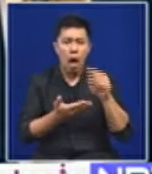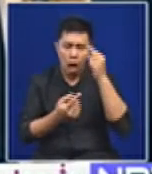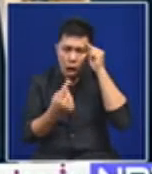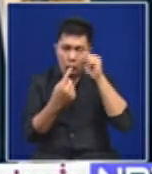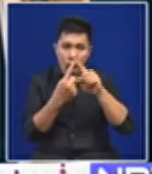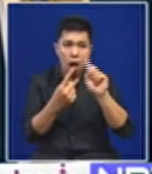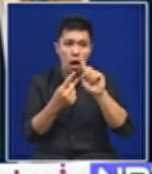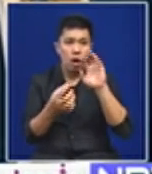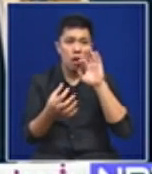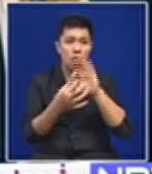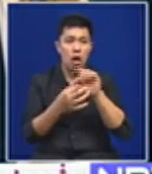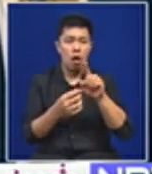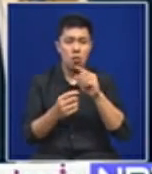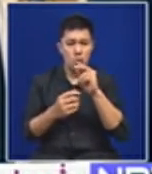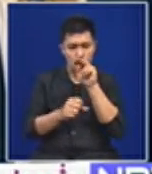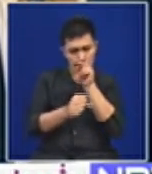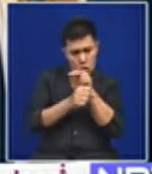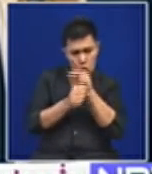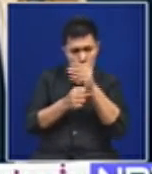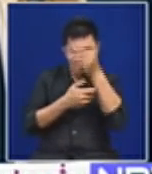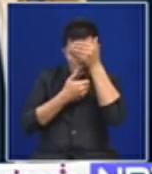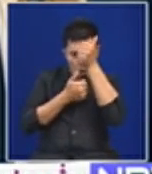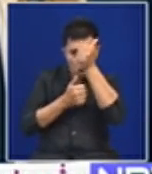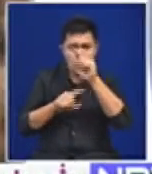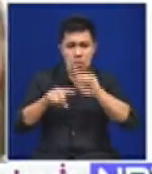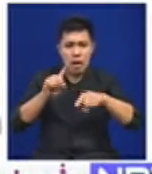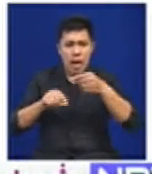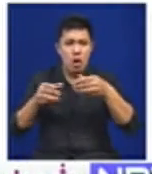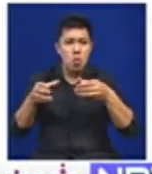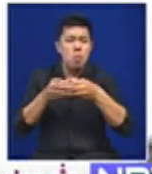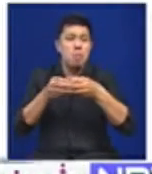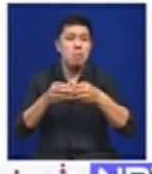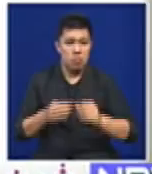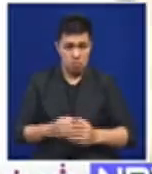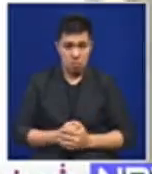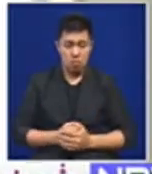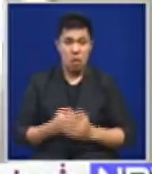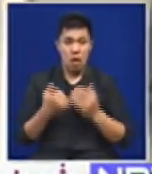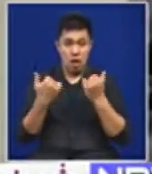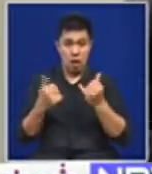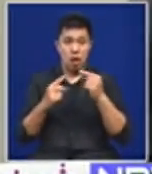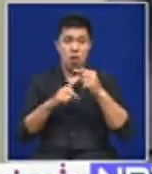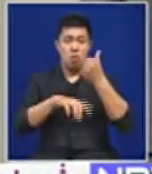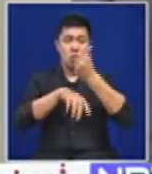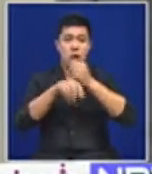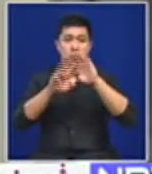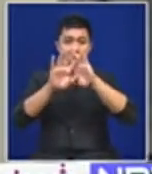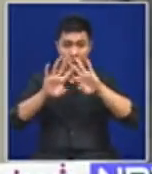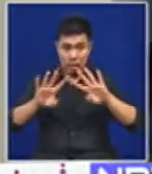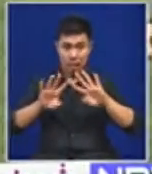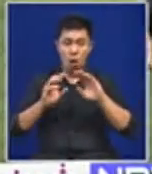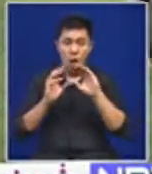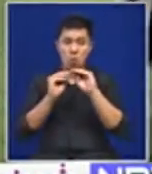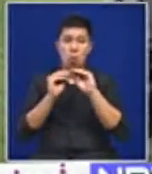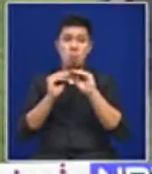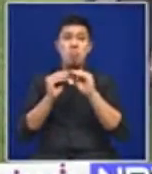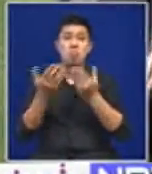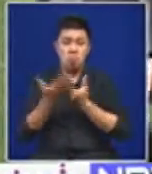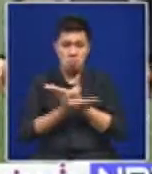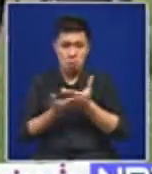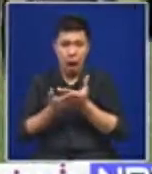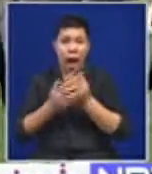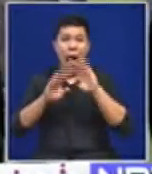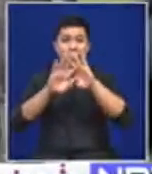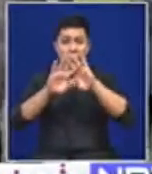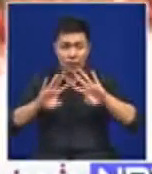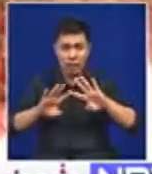ความเอาใจใส่นะของมีประเทศ หลังจากนี้ผู้นำอาเซียนมีกำหนดจะร่วมประชุมสุดยอดอาเซียนรัสเซีย